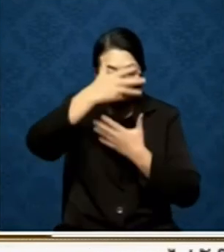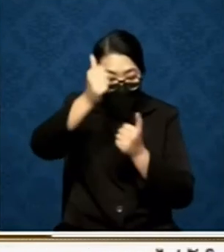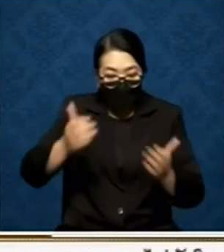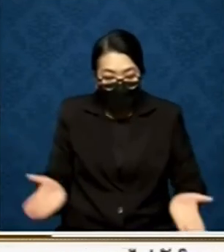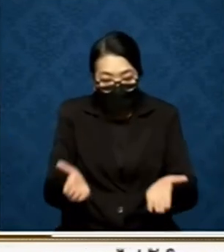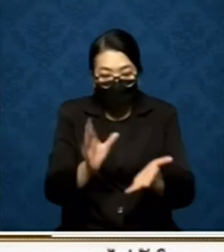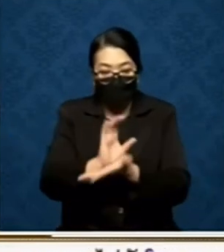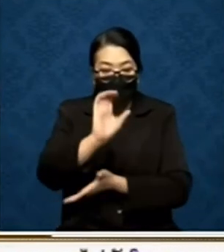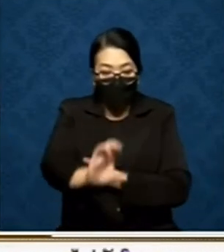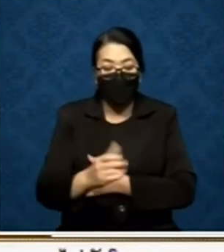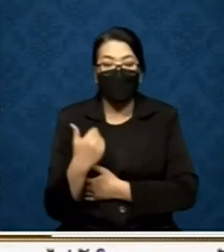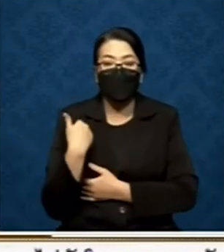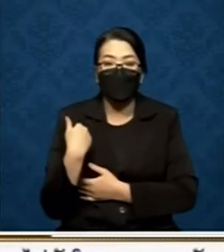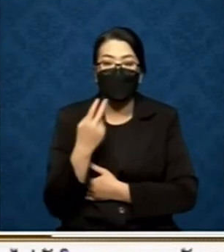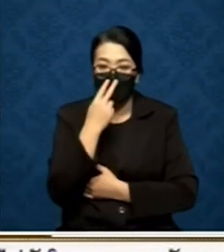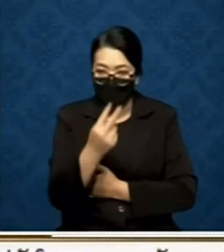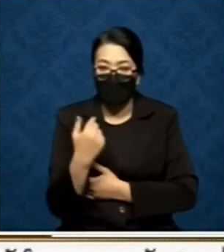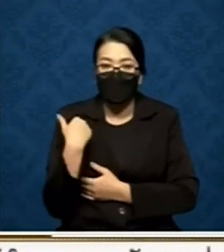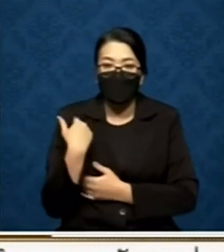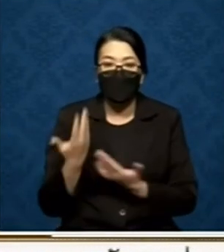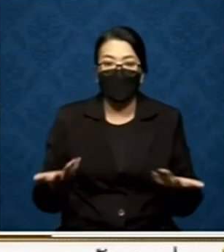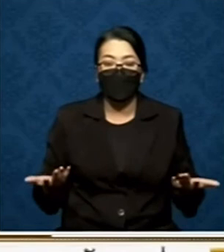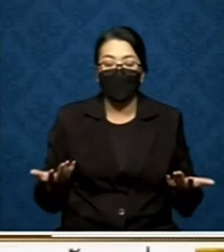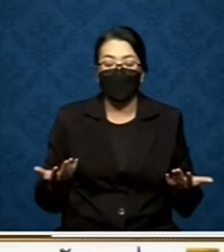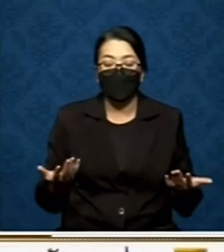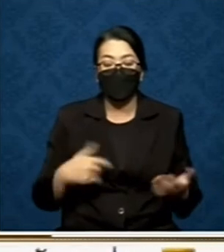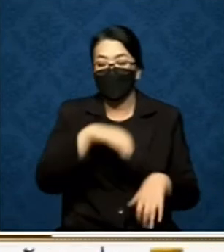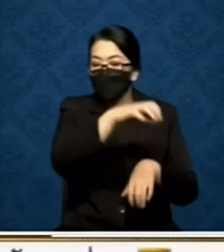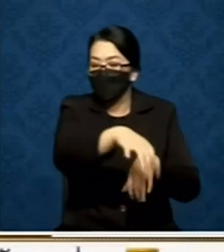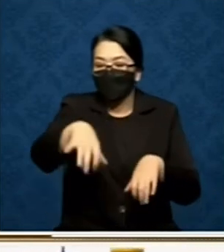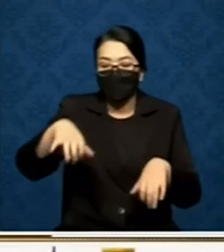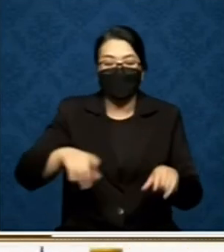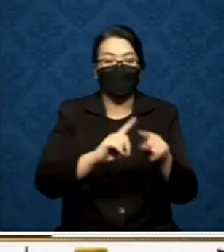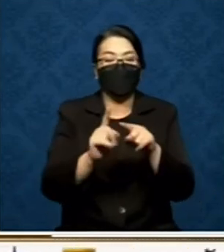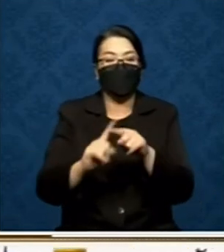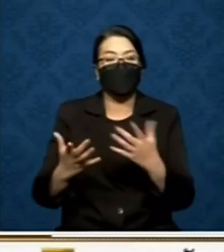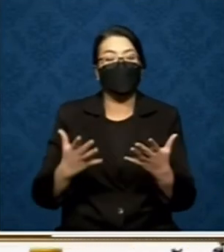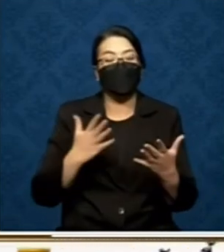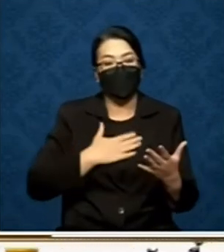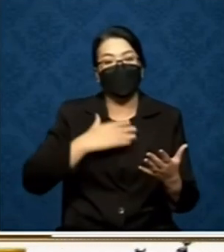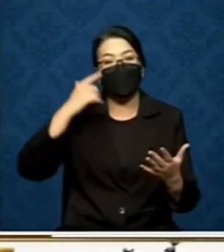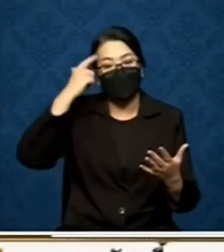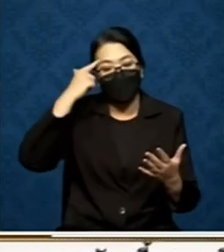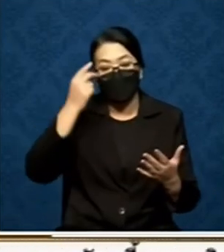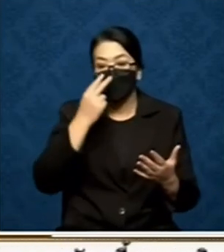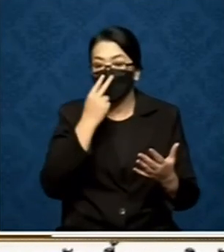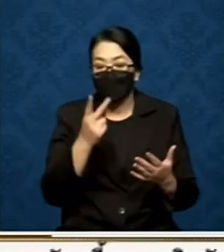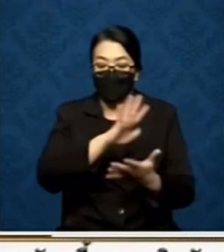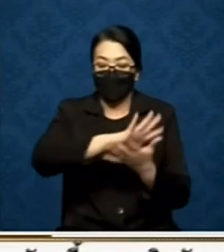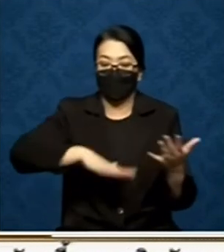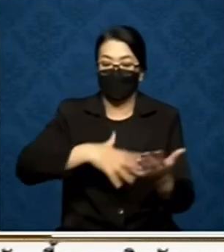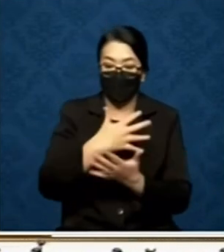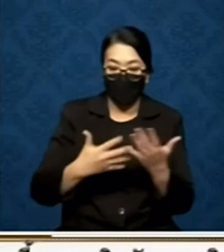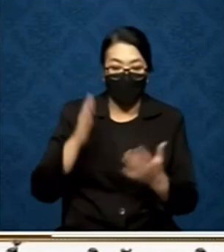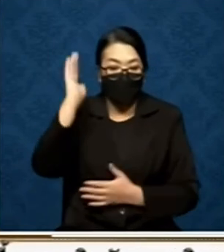ในเรื่องของงบประมาณไปฉะนั้นนะครับในครมกองต่างๆซึ่งนะครับถ้าดูในเชิงนโยบายผม